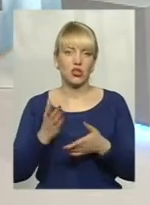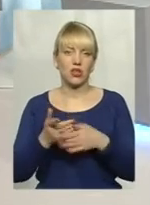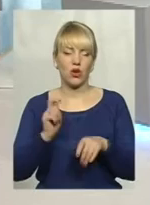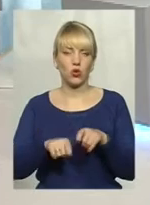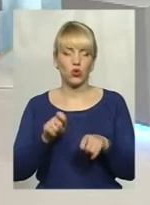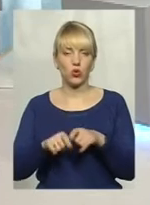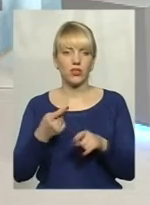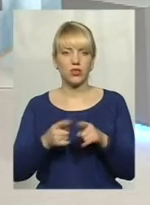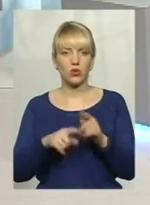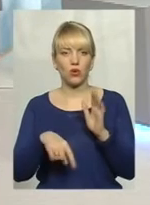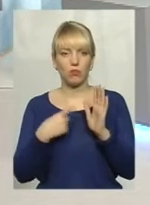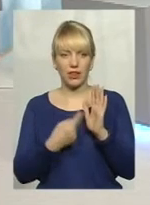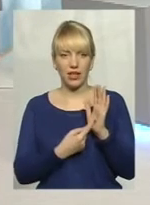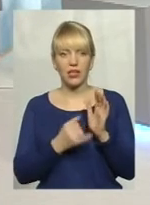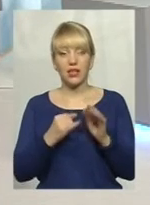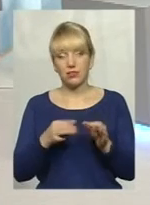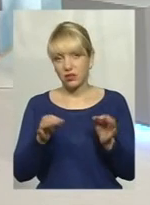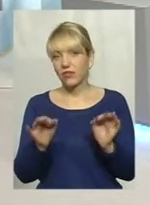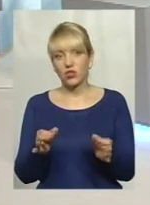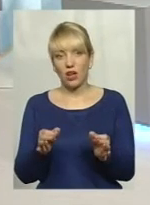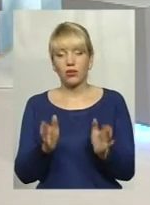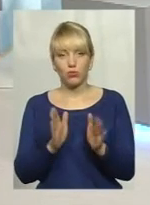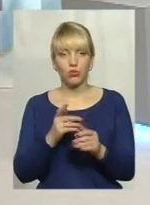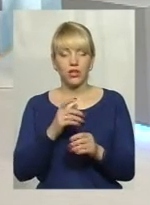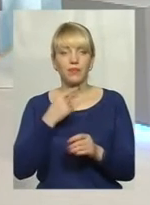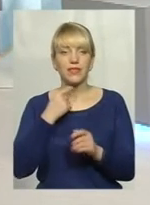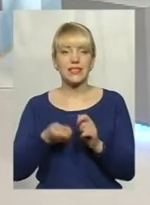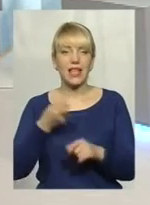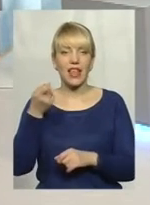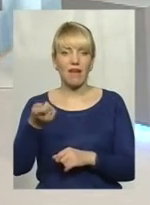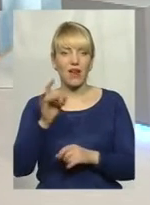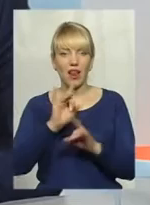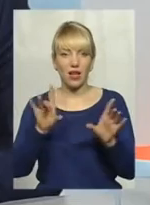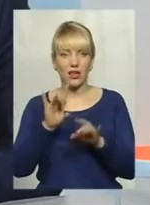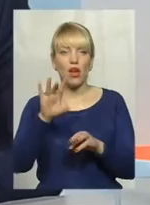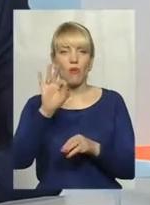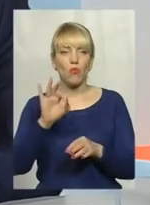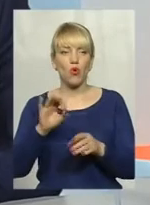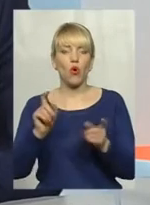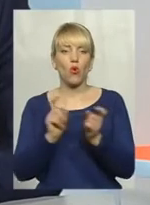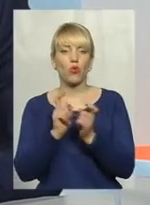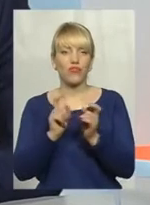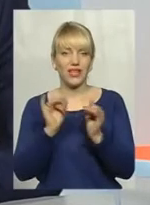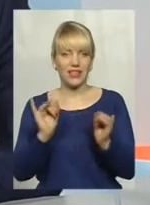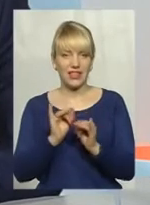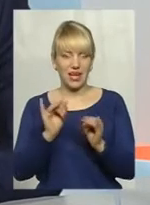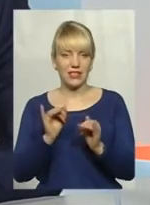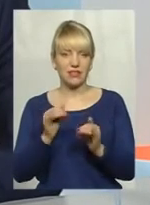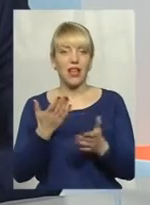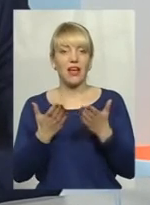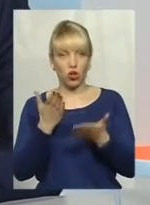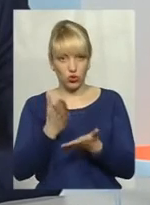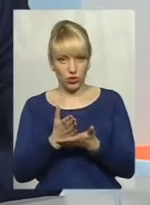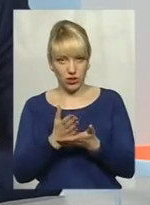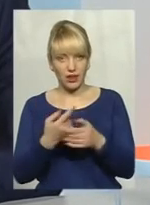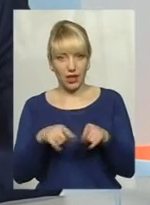питання і, звичайно, буде заявляти про конфлікт інтересів, якщо він наявний. Що ми